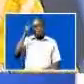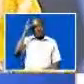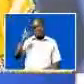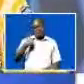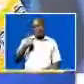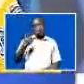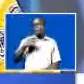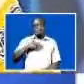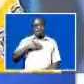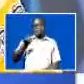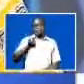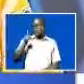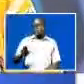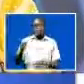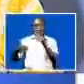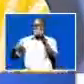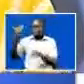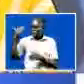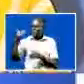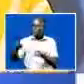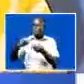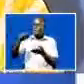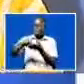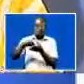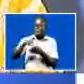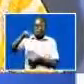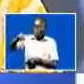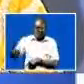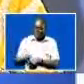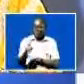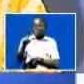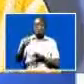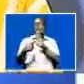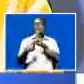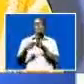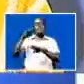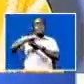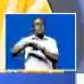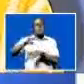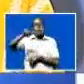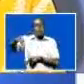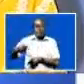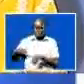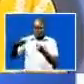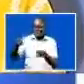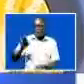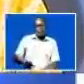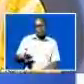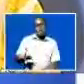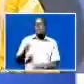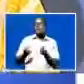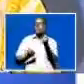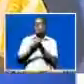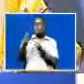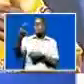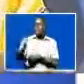yuko university. Mm-hmm. Nampa pocket money ya 1000. Mfano mzuri nakupa. Nampa pocket money ya 1000, najua hii itamsukuma paka